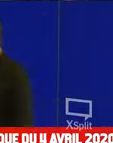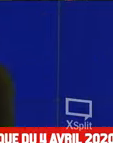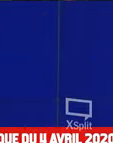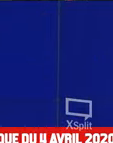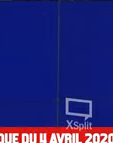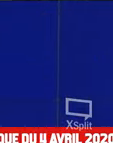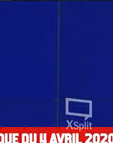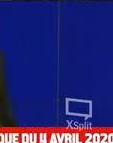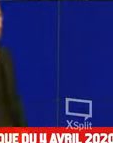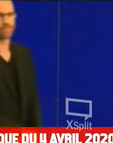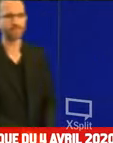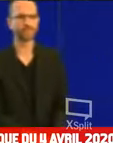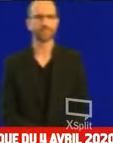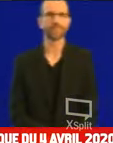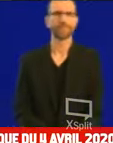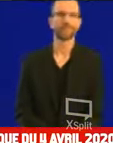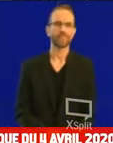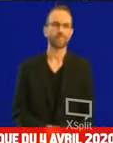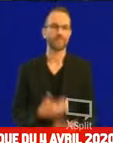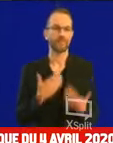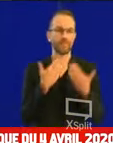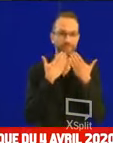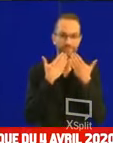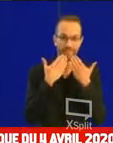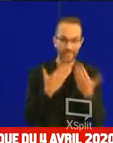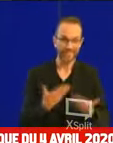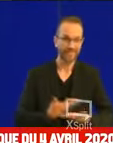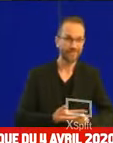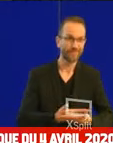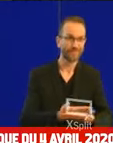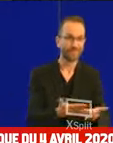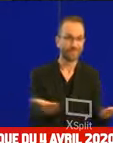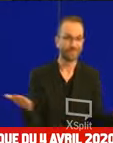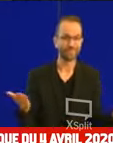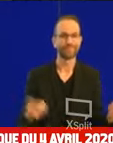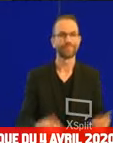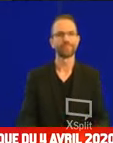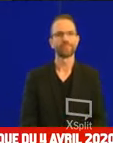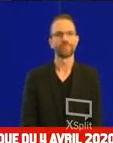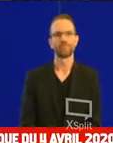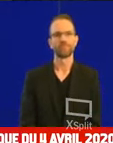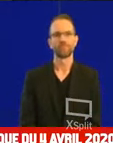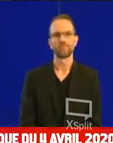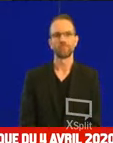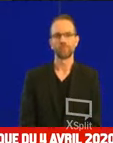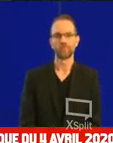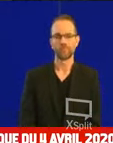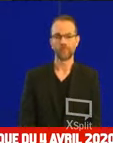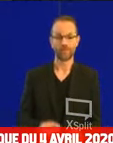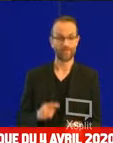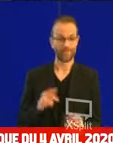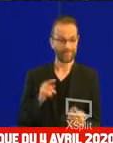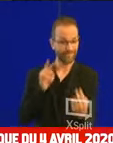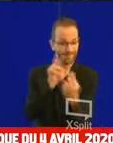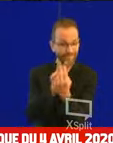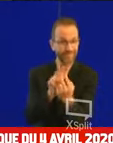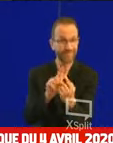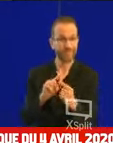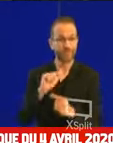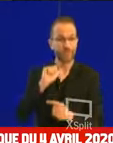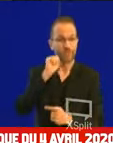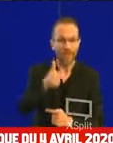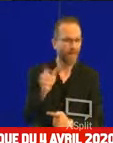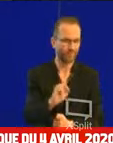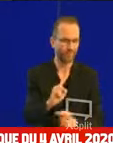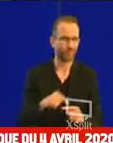c'est tout l'intérêt de rennes on se retrouve lundi et non pas demain profitez de votre dimanche profiter